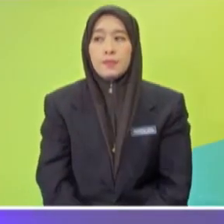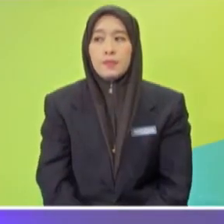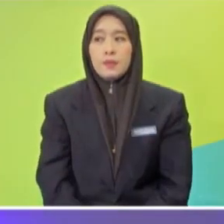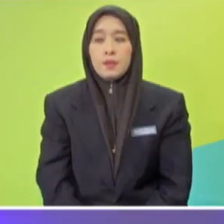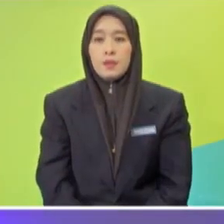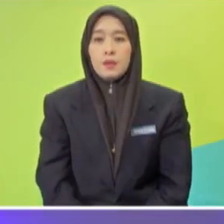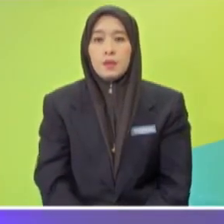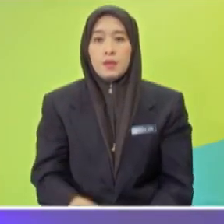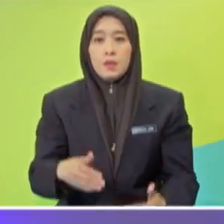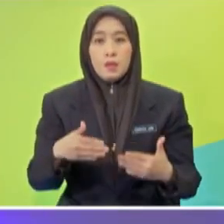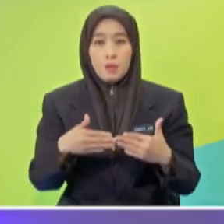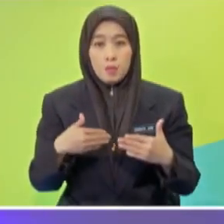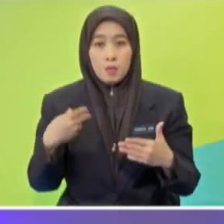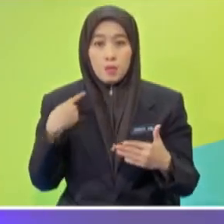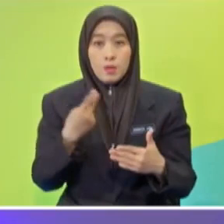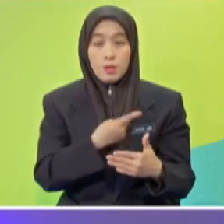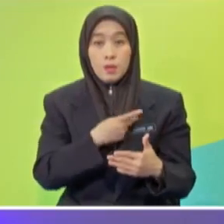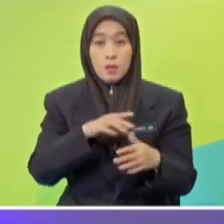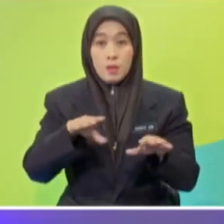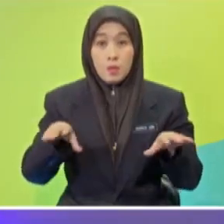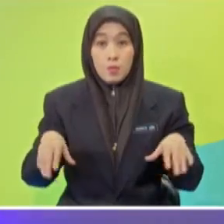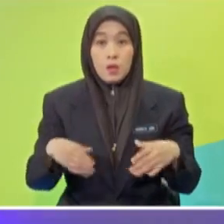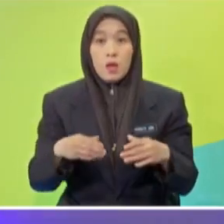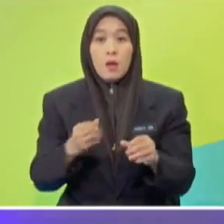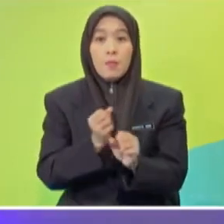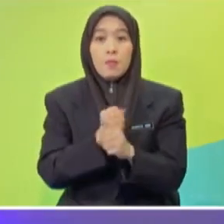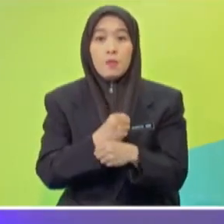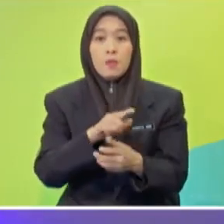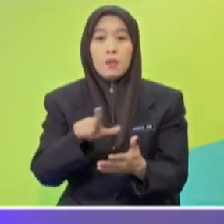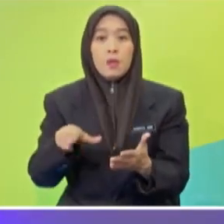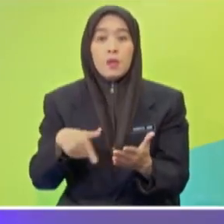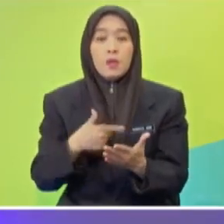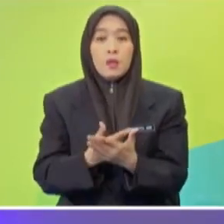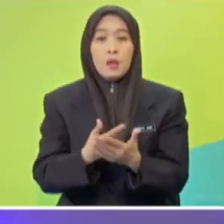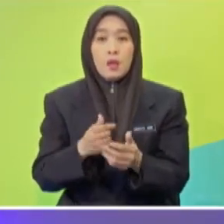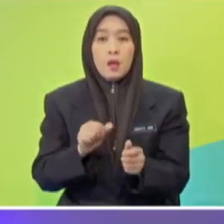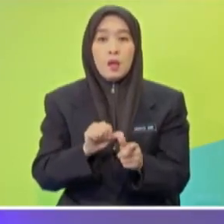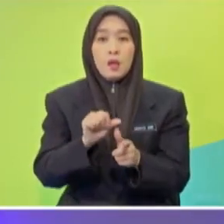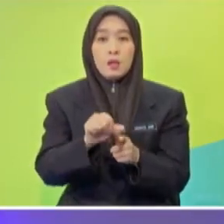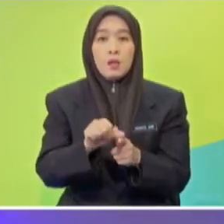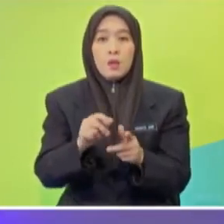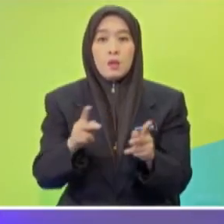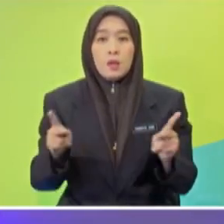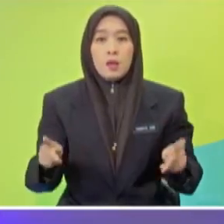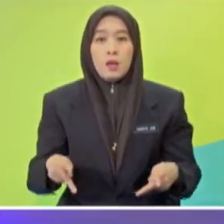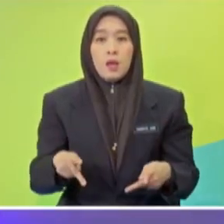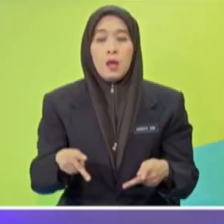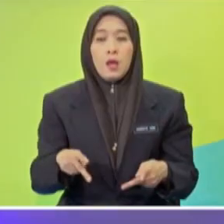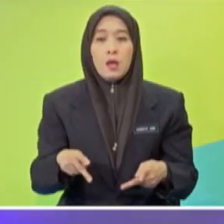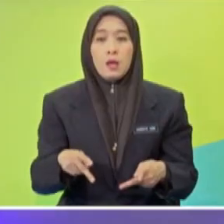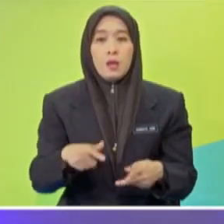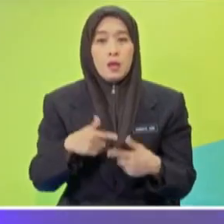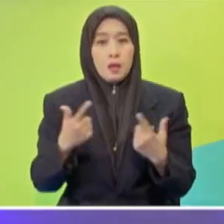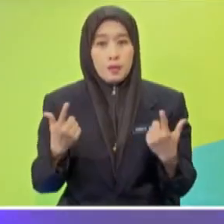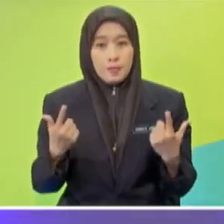sebelum kita buat penyelesaian dalam bentuk lazim atau pun dalam kaidah eh alternatif Oke